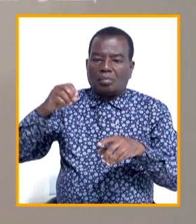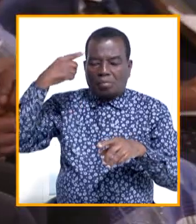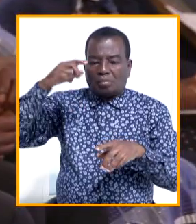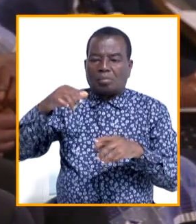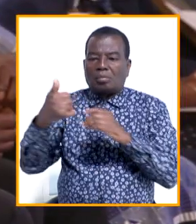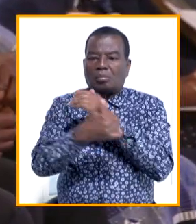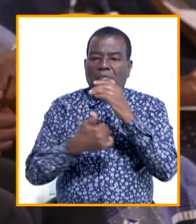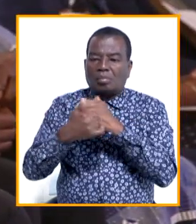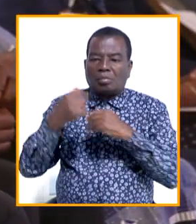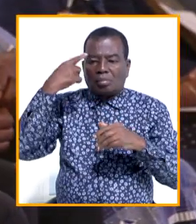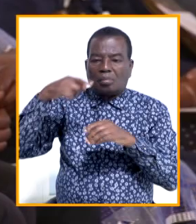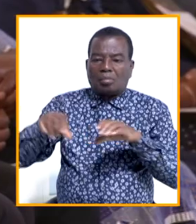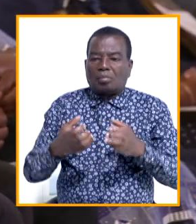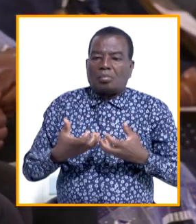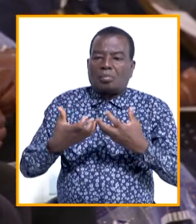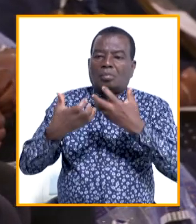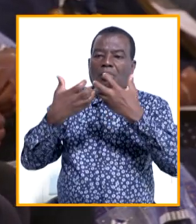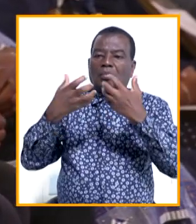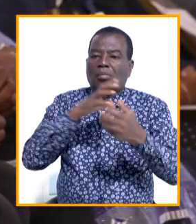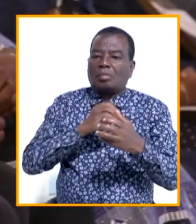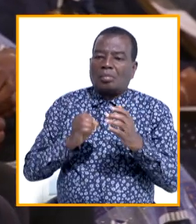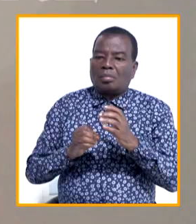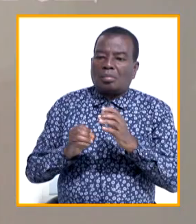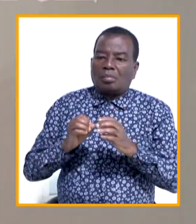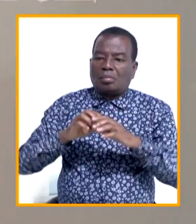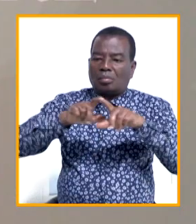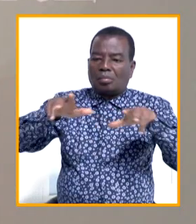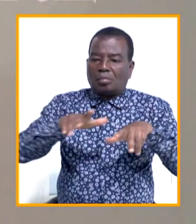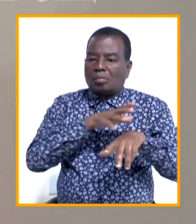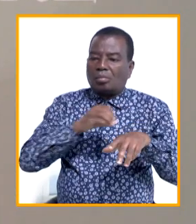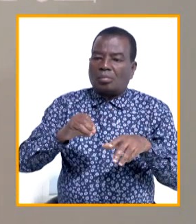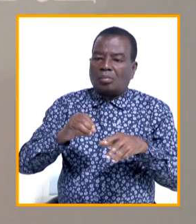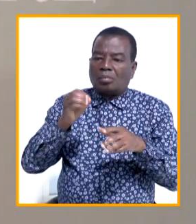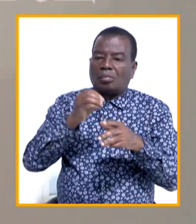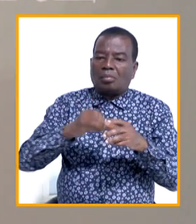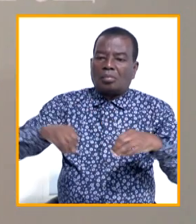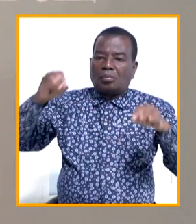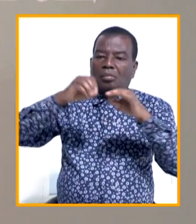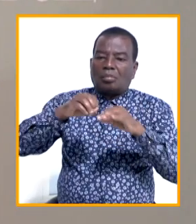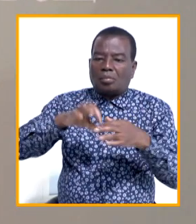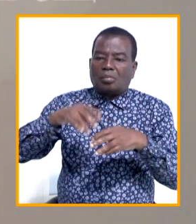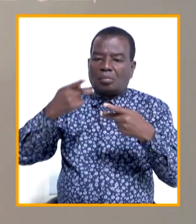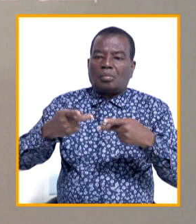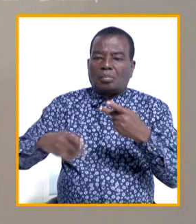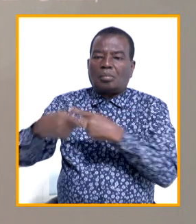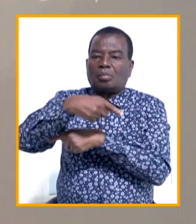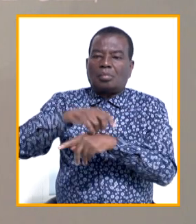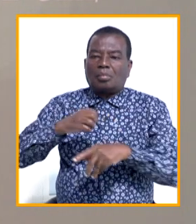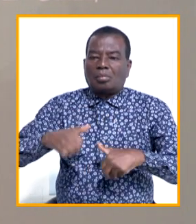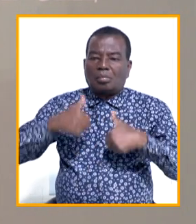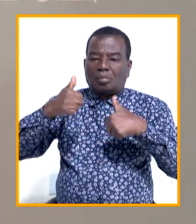pays pour le faire grand et pour le faire rayonner l'organisation de la présente journée nationale de